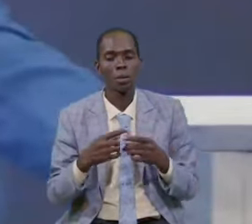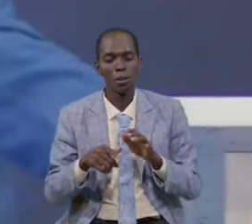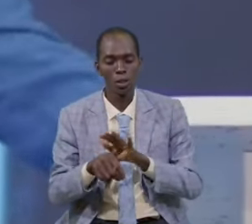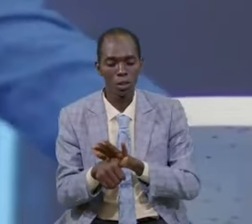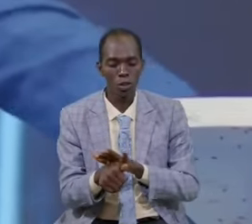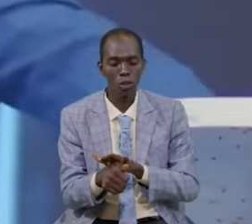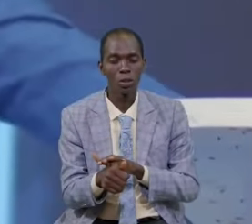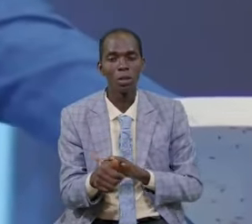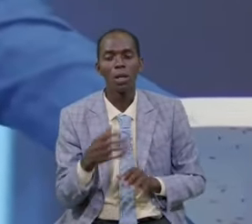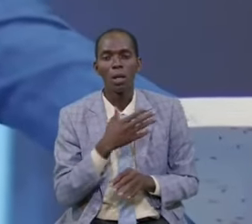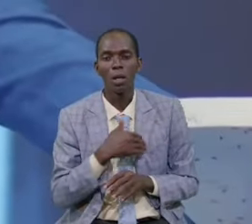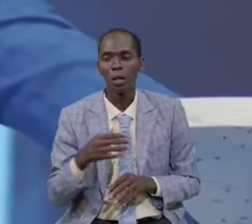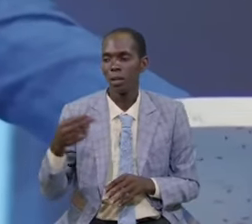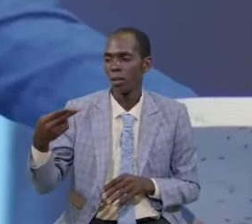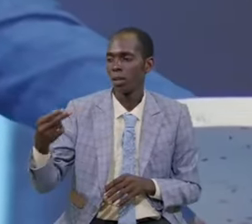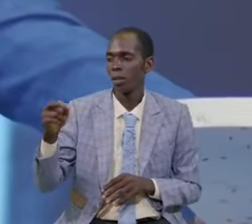Et